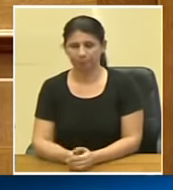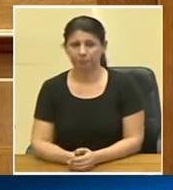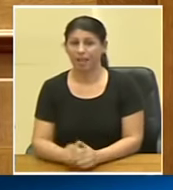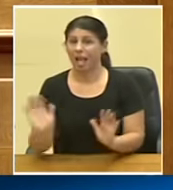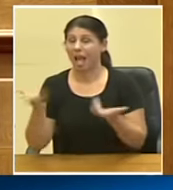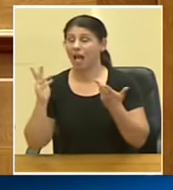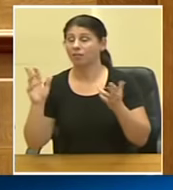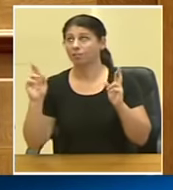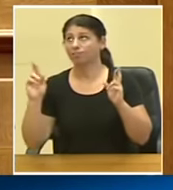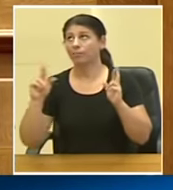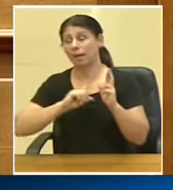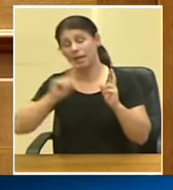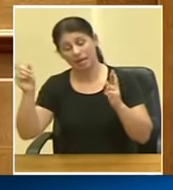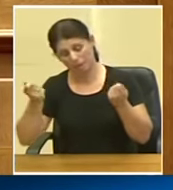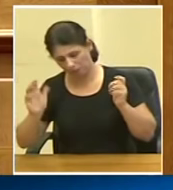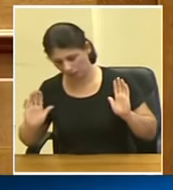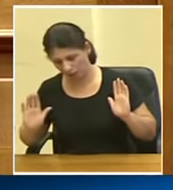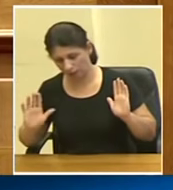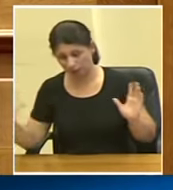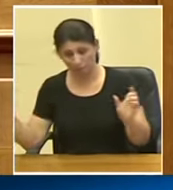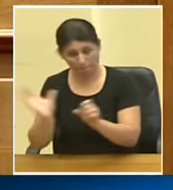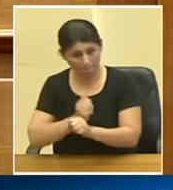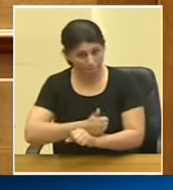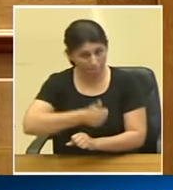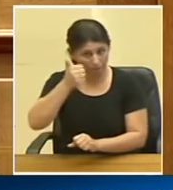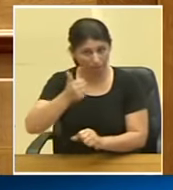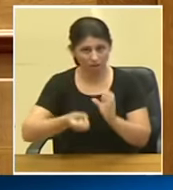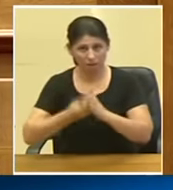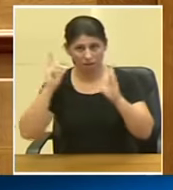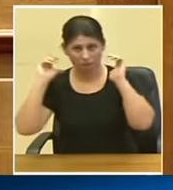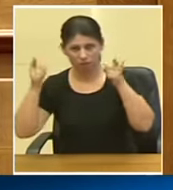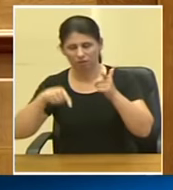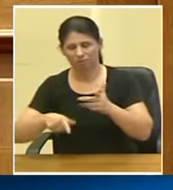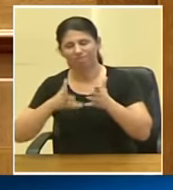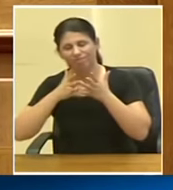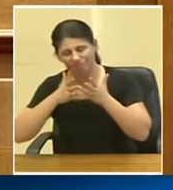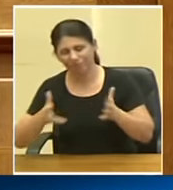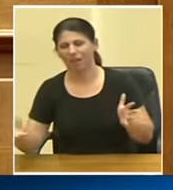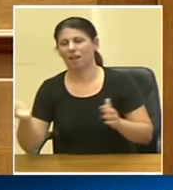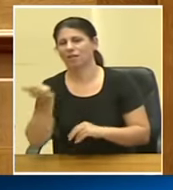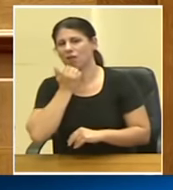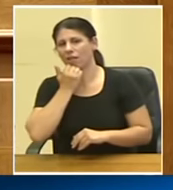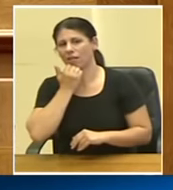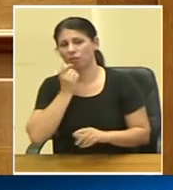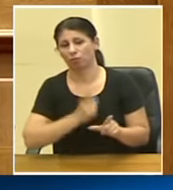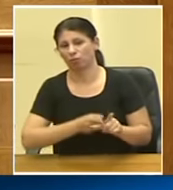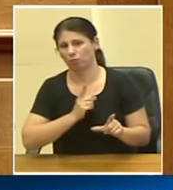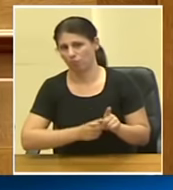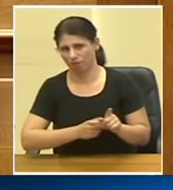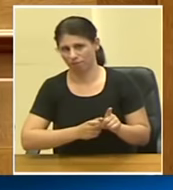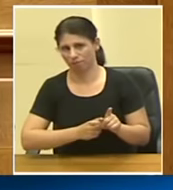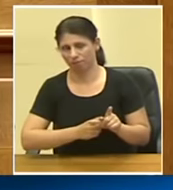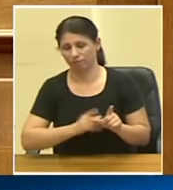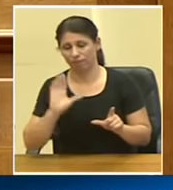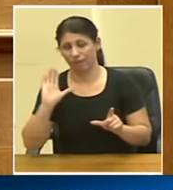ομιγέννητο κερδίσει η Νέα Δημοκρατία, θα είναι άλλο ένα τεράστιο λάθος του ΚΚΕ. Γιατί